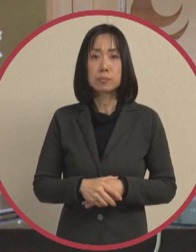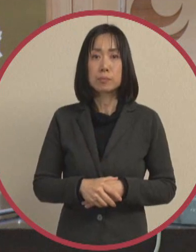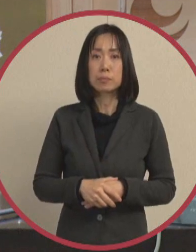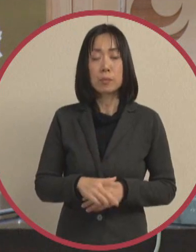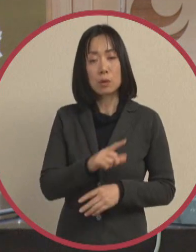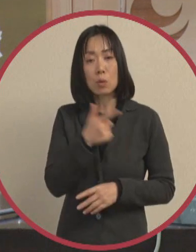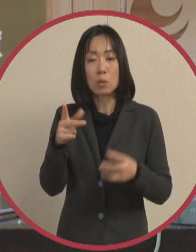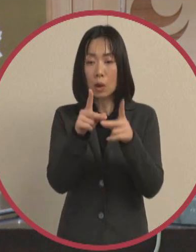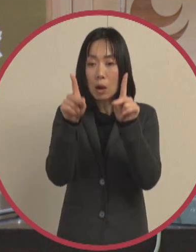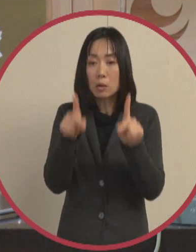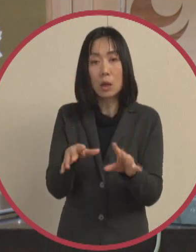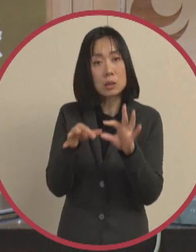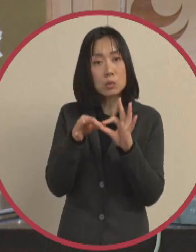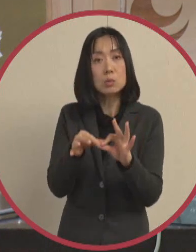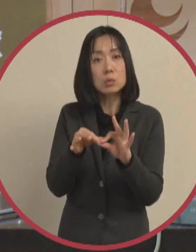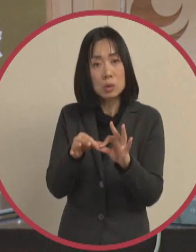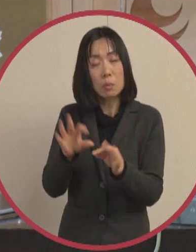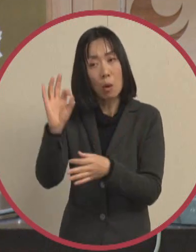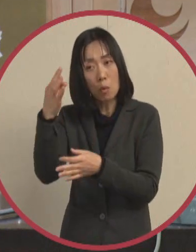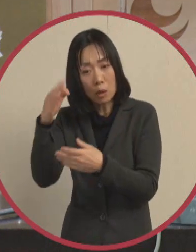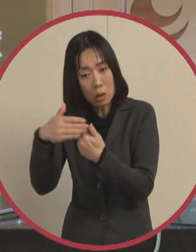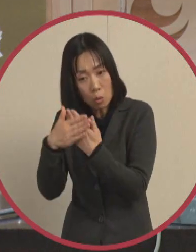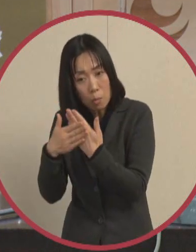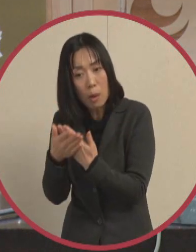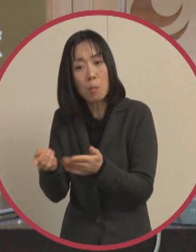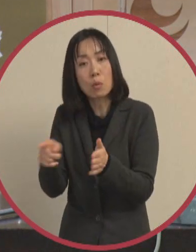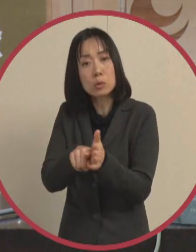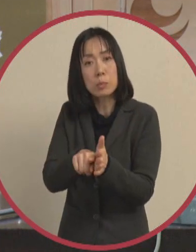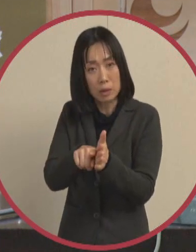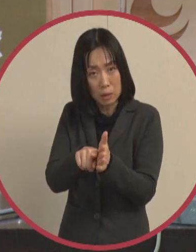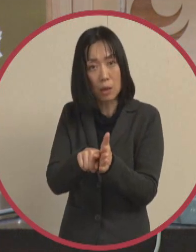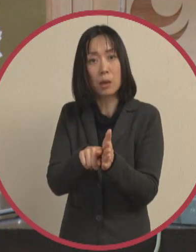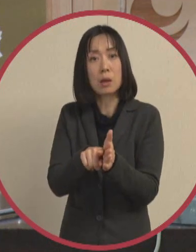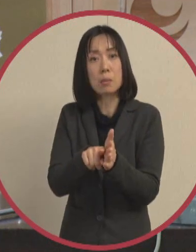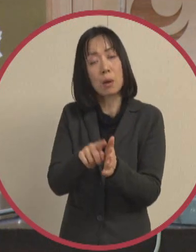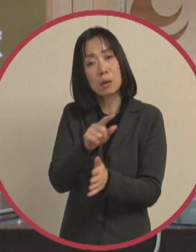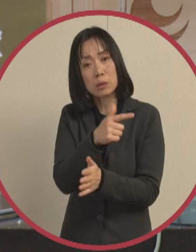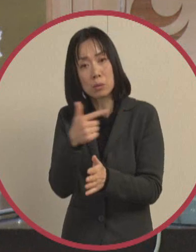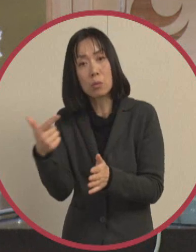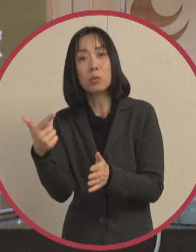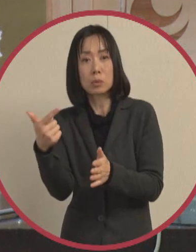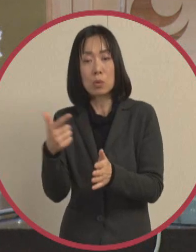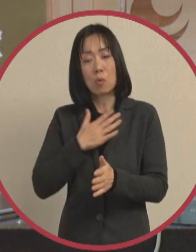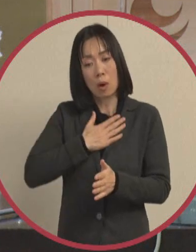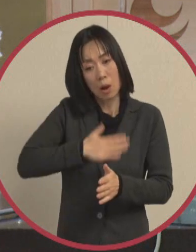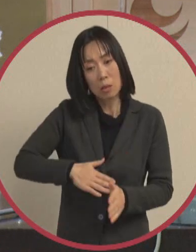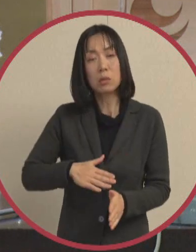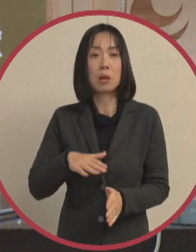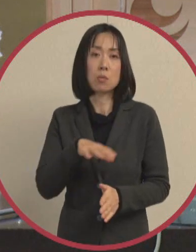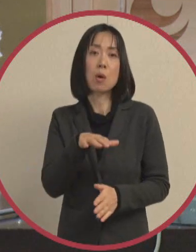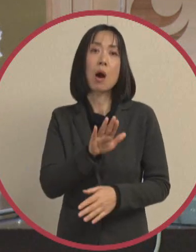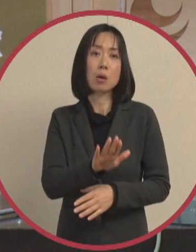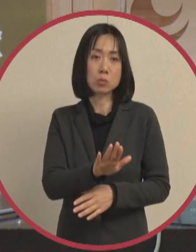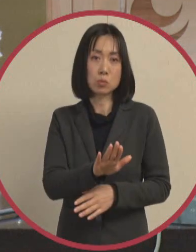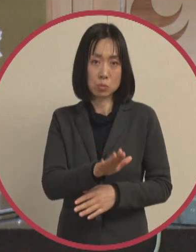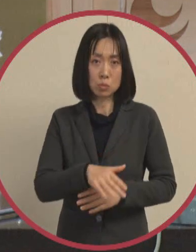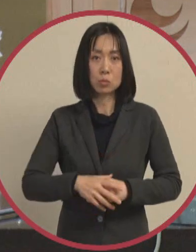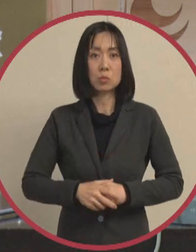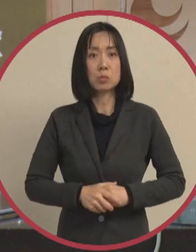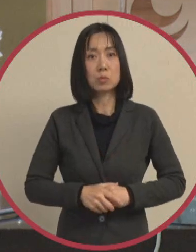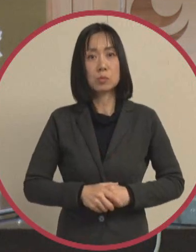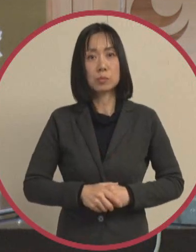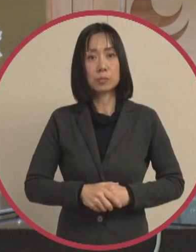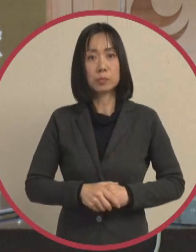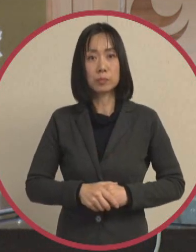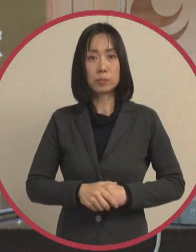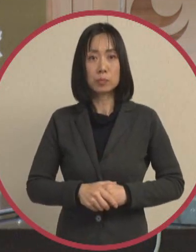題について、それはコスト面も含めてですね、あの知見を得られたかなというふうに思ってます。